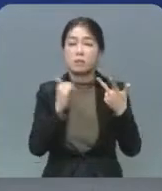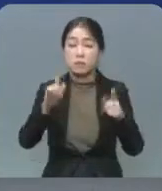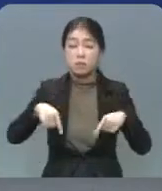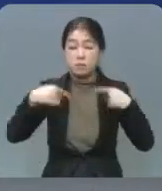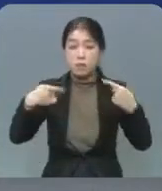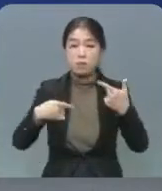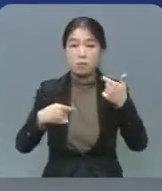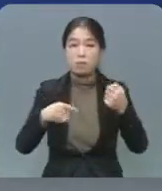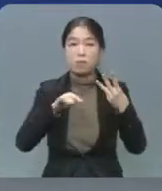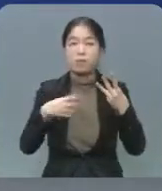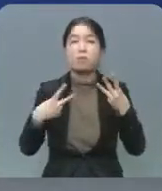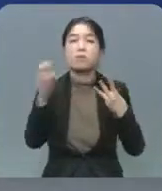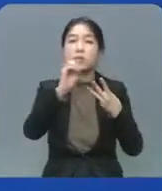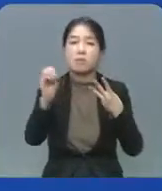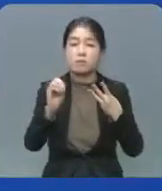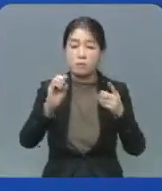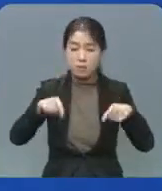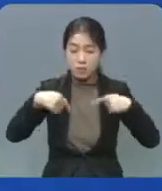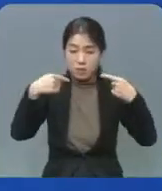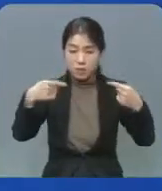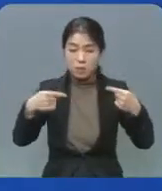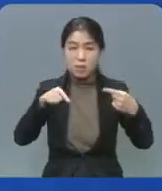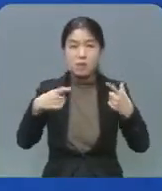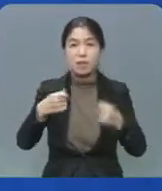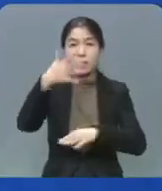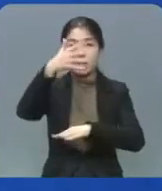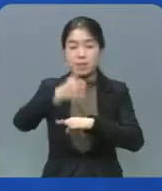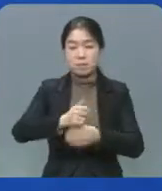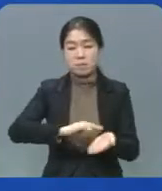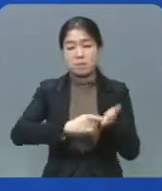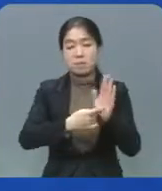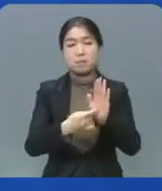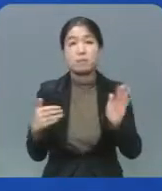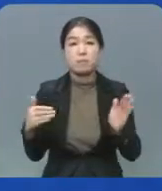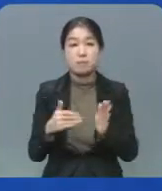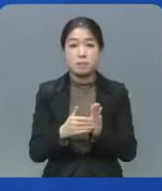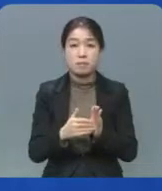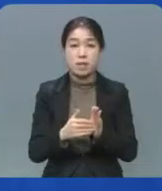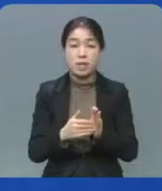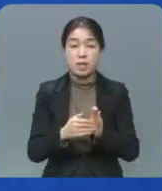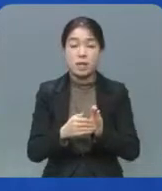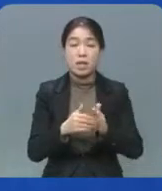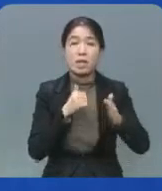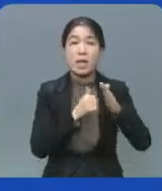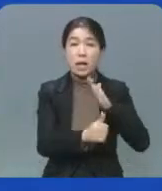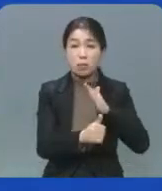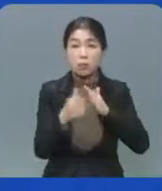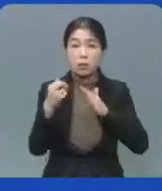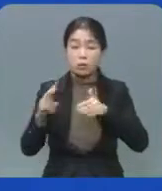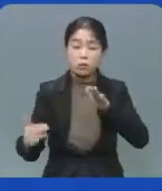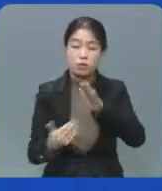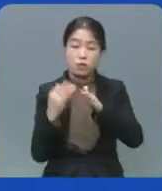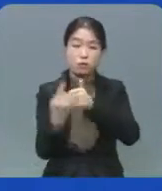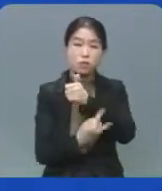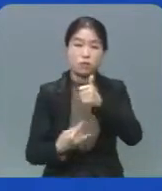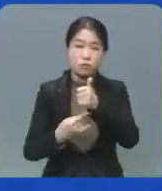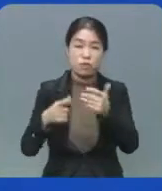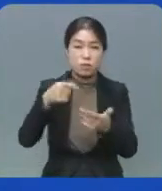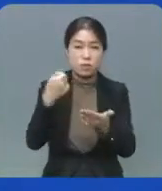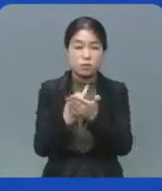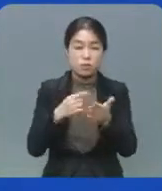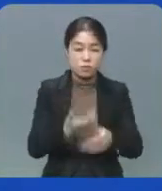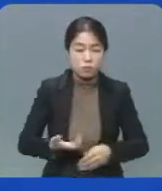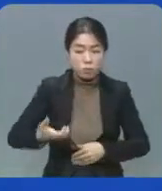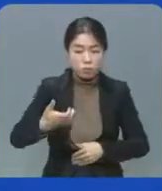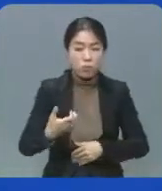63.2% 의 투표율을 기록해 이같은 결과가 나왔다고 밝혔습니다 당대표 최고위원 선출을 위한 순회 합동연설회 는